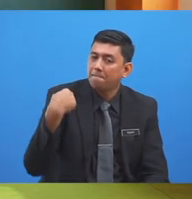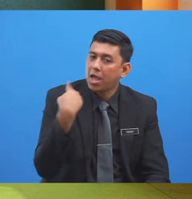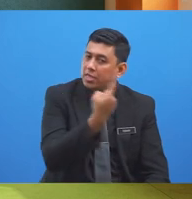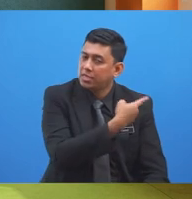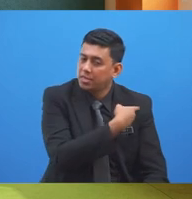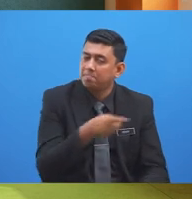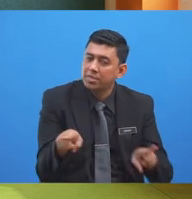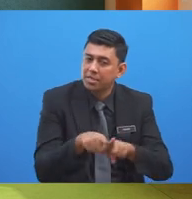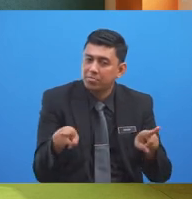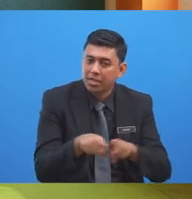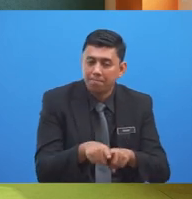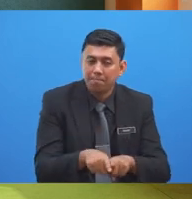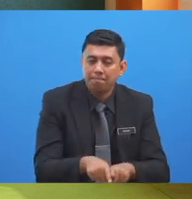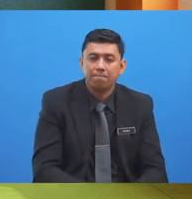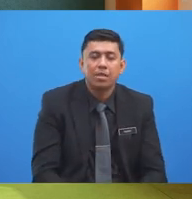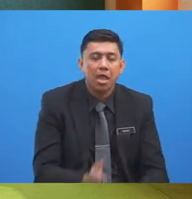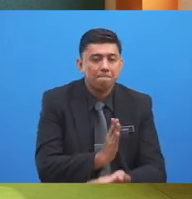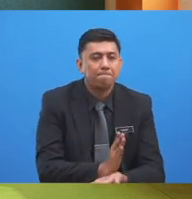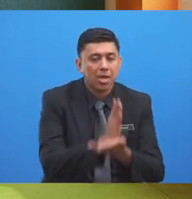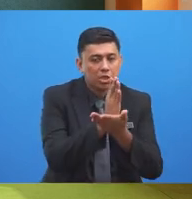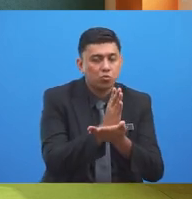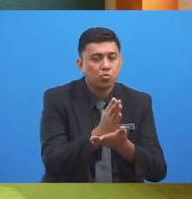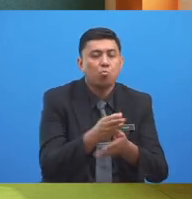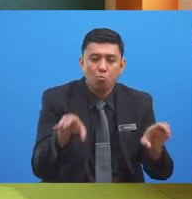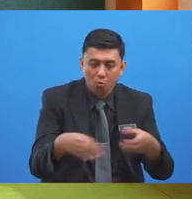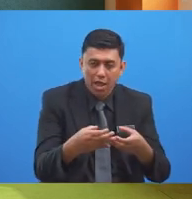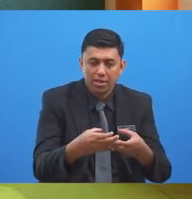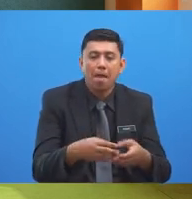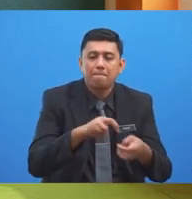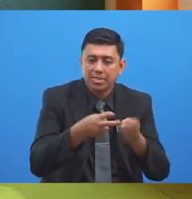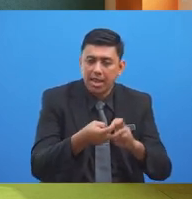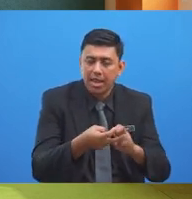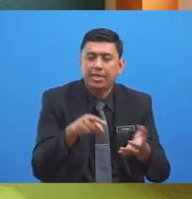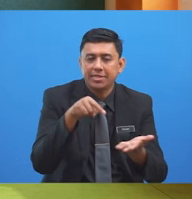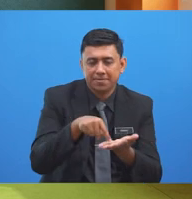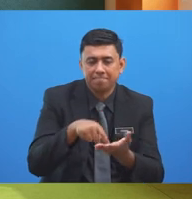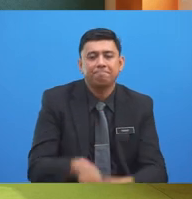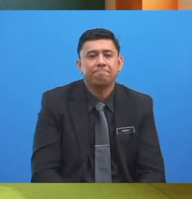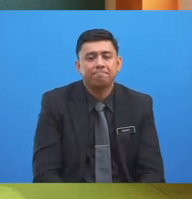Mari kita sama-sama bantu menyelesaikan masalah